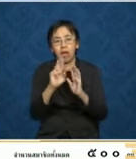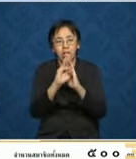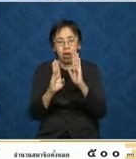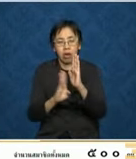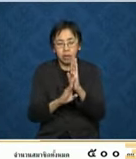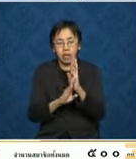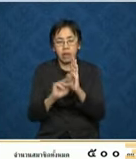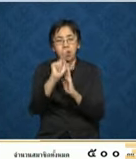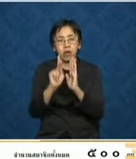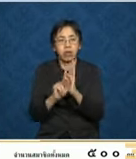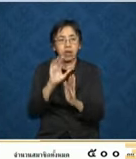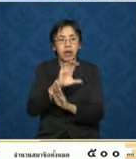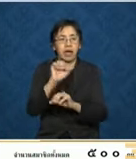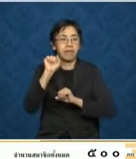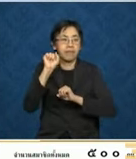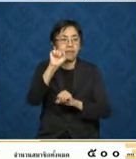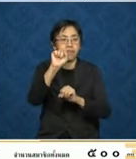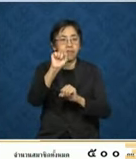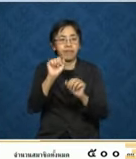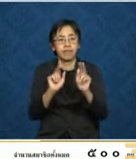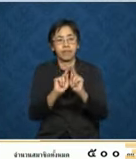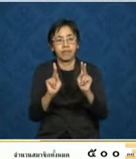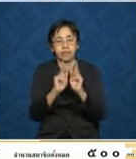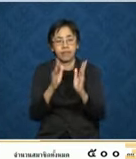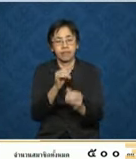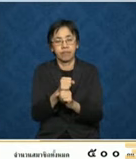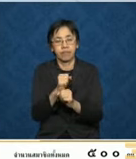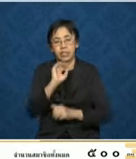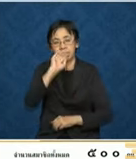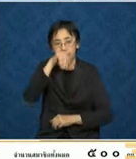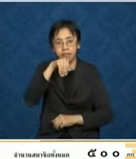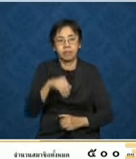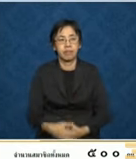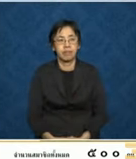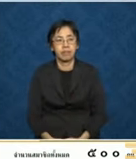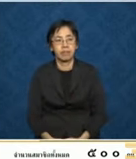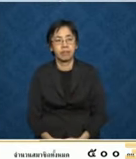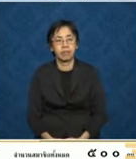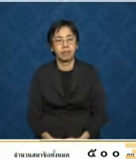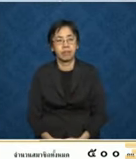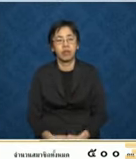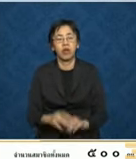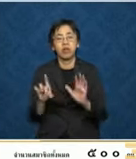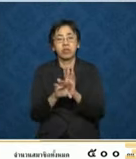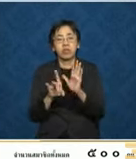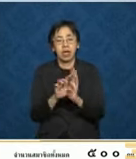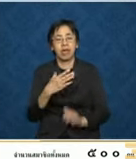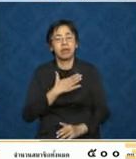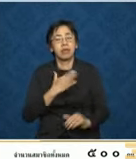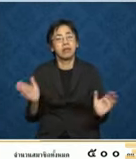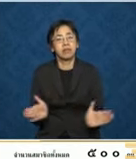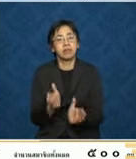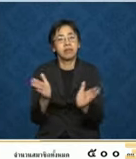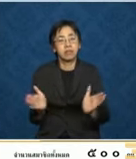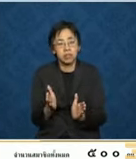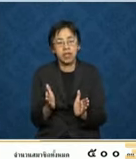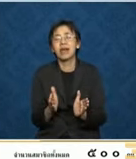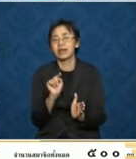ข้อบังคับตามประกาศคณะกรรมการพนักงานเทศบาลท้ายนี้ดิฉันขอสนับสนุนยั